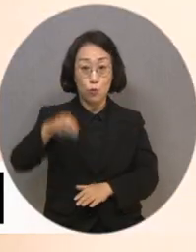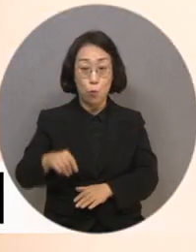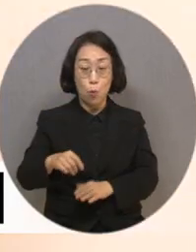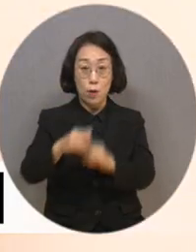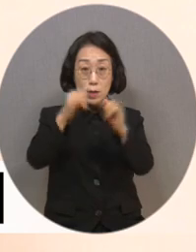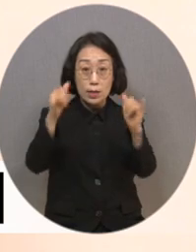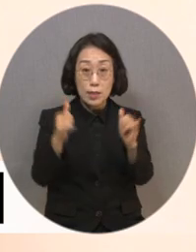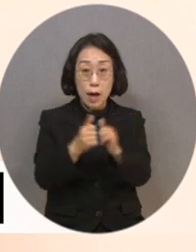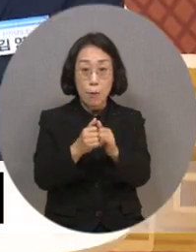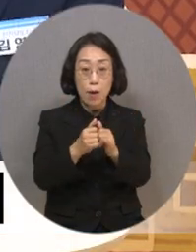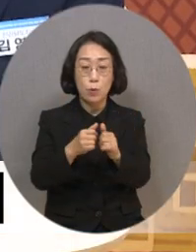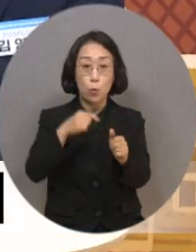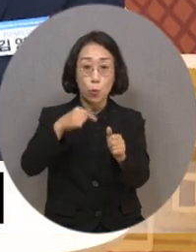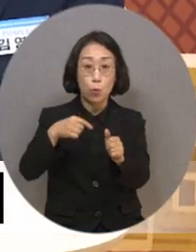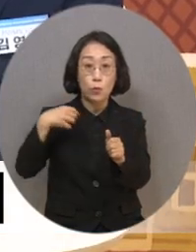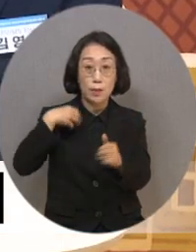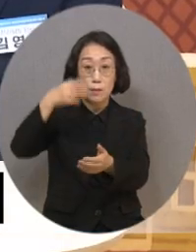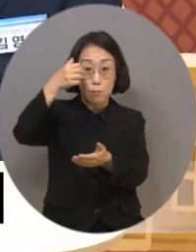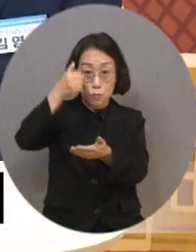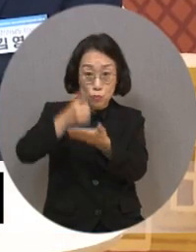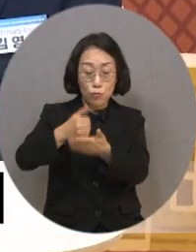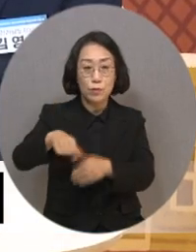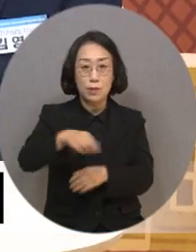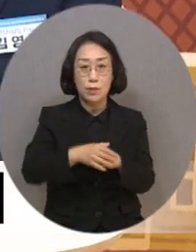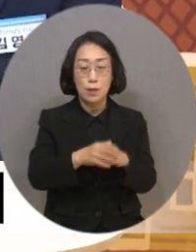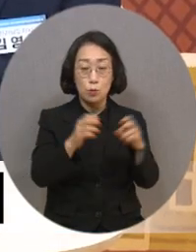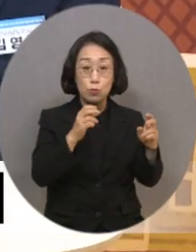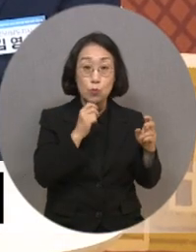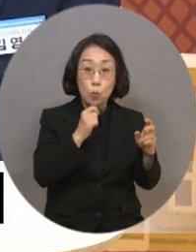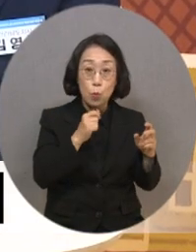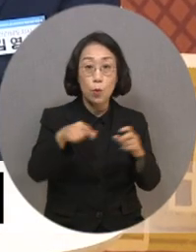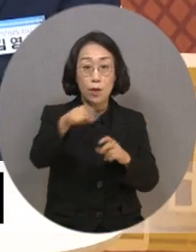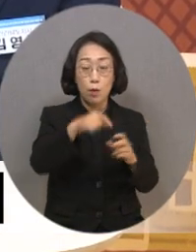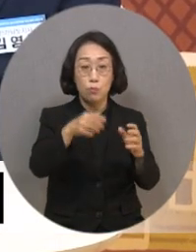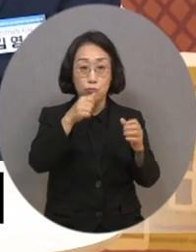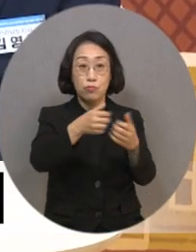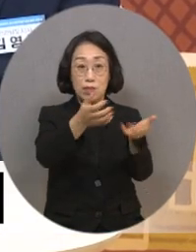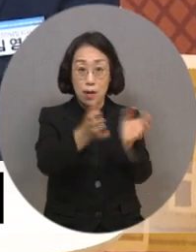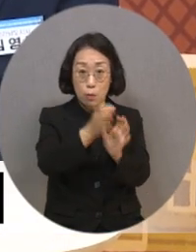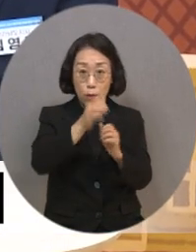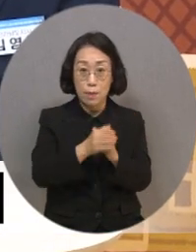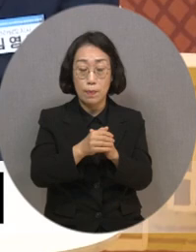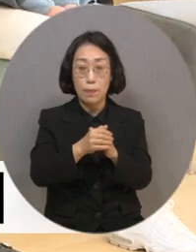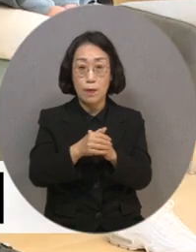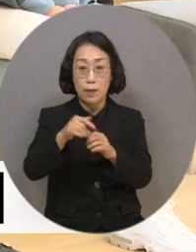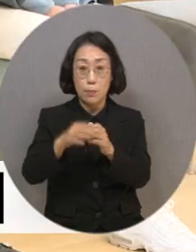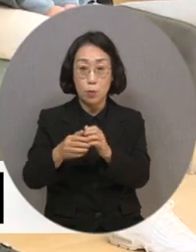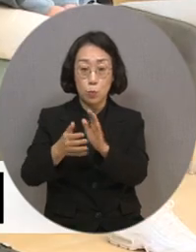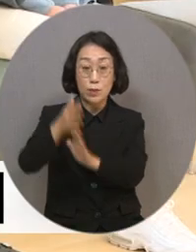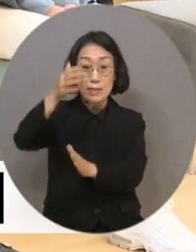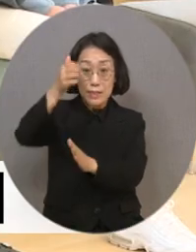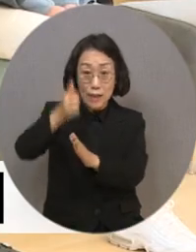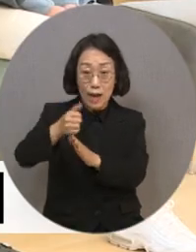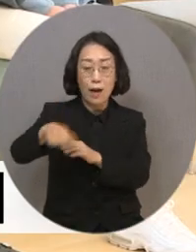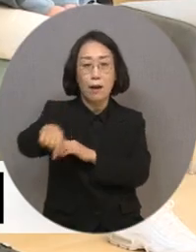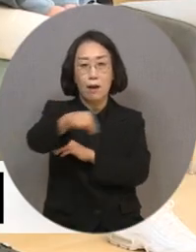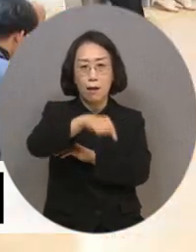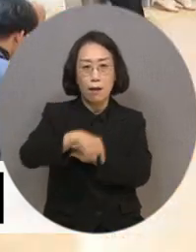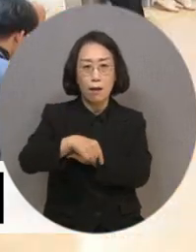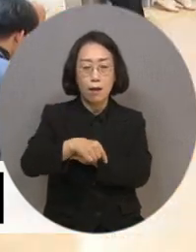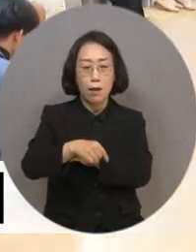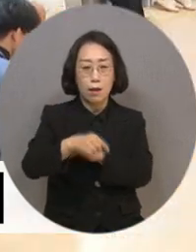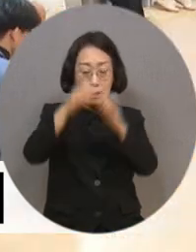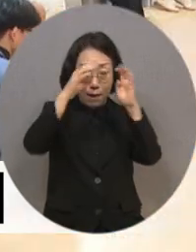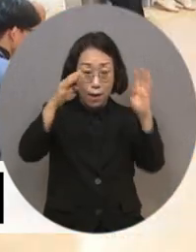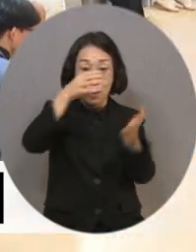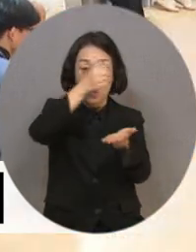겸 교육부 장관, 오영주 중소벤처기업부 장관, 김영록 전남도지사, 이병훈 순천대 총장이